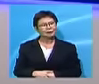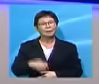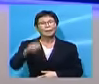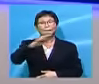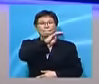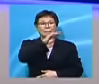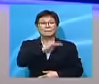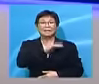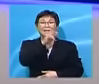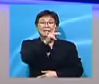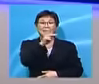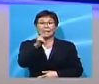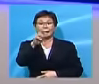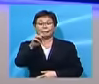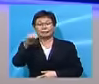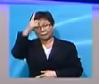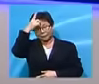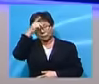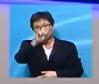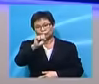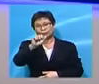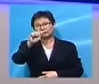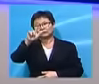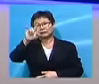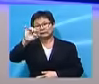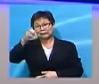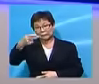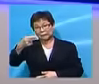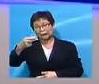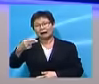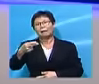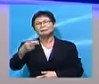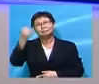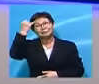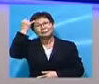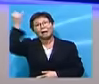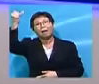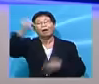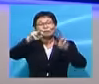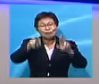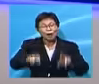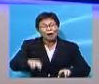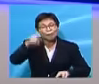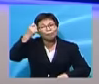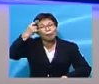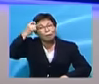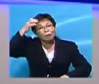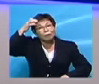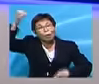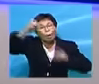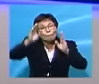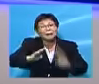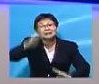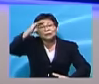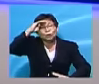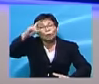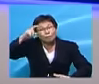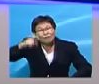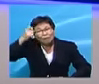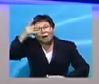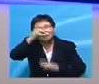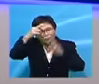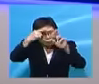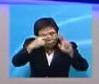Menteri Komunikasi dan Multimedia Datuk Seri Dr. Saleh Tun Said Keruak juga berpendapat rakyat harus memahami konsep bangsa Johor dan